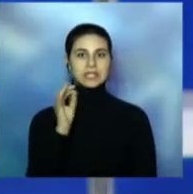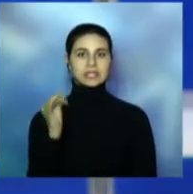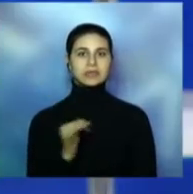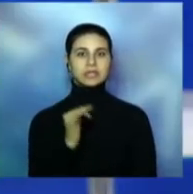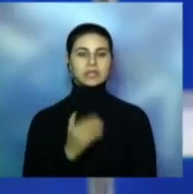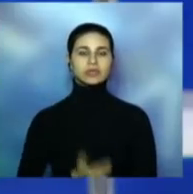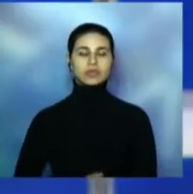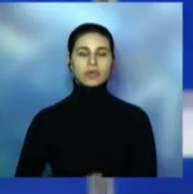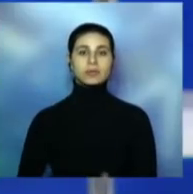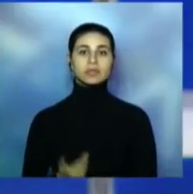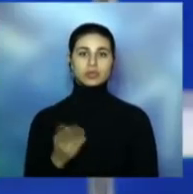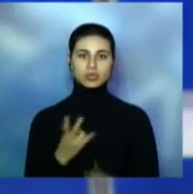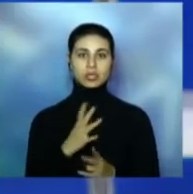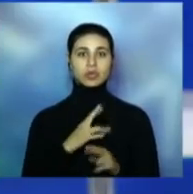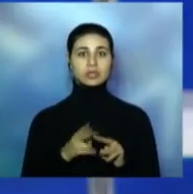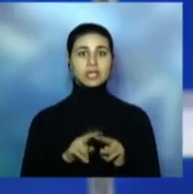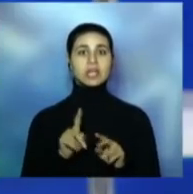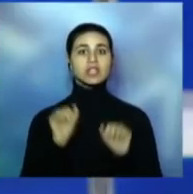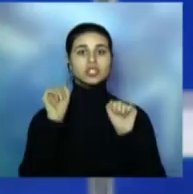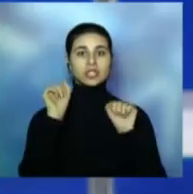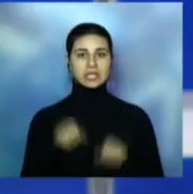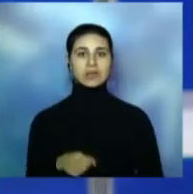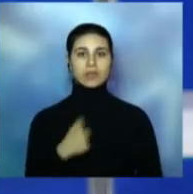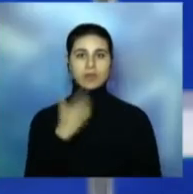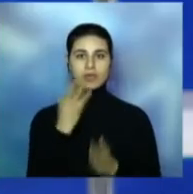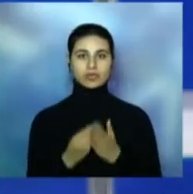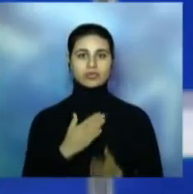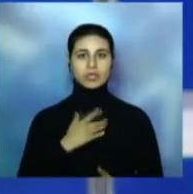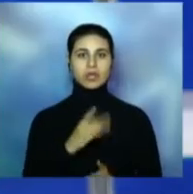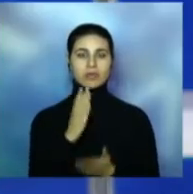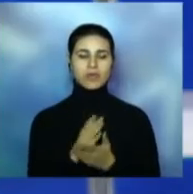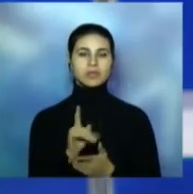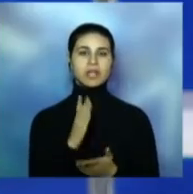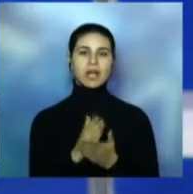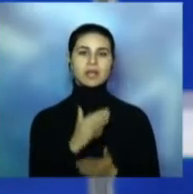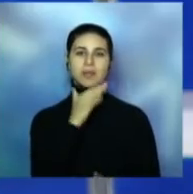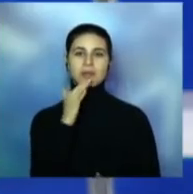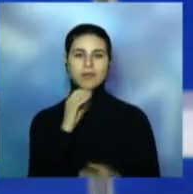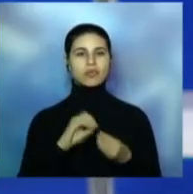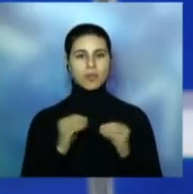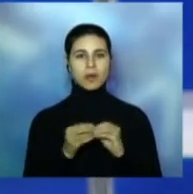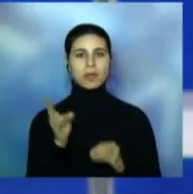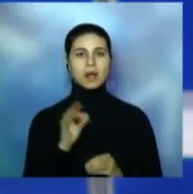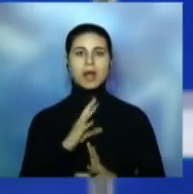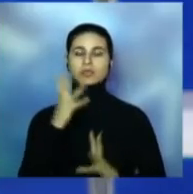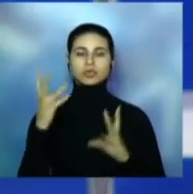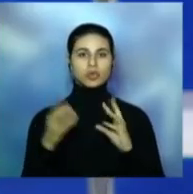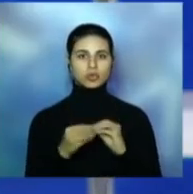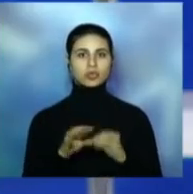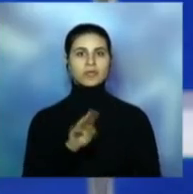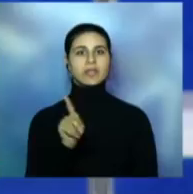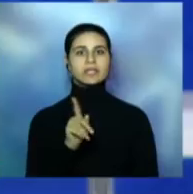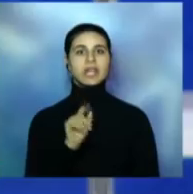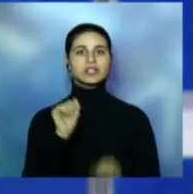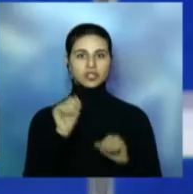საინტერესო ცხოვრებით ვიცხოვროთ და მაქსიმუმი რაც ჩვენ შესაძლებლობებშია. ყველას რაღაც გვაქვს ლიმიტირებული, მაგრამ აბსოლუტურად ყველას